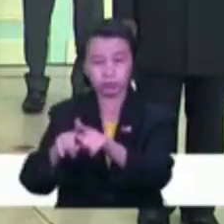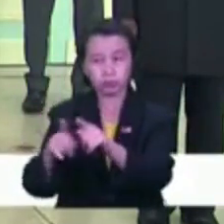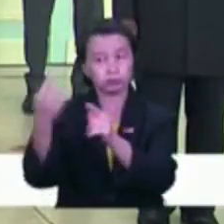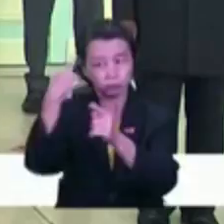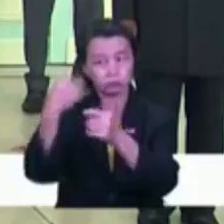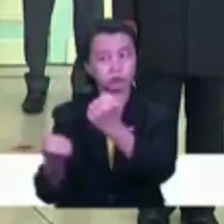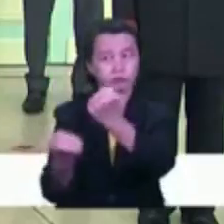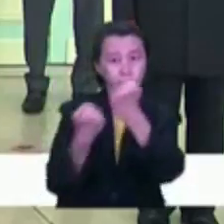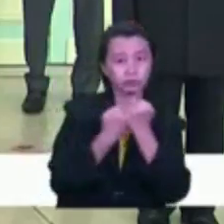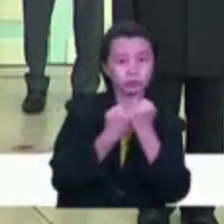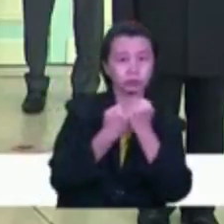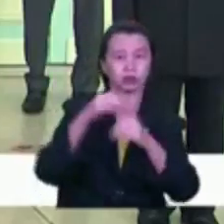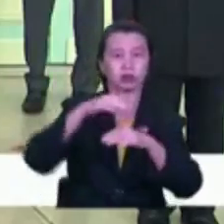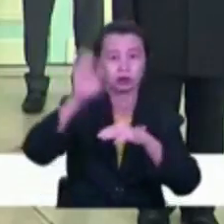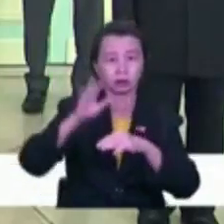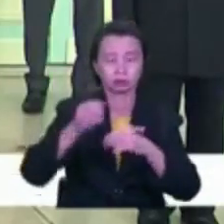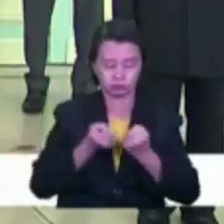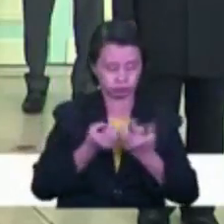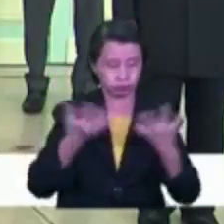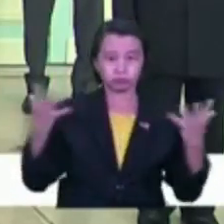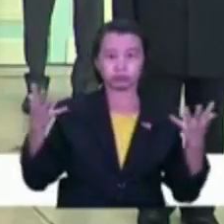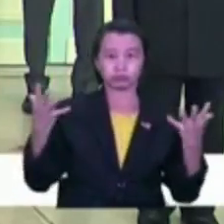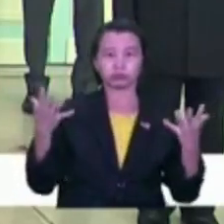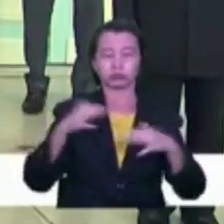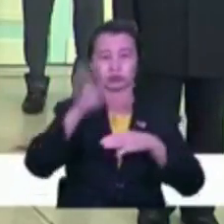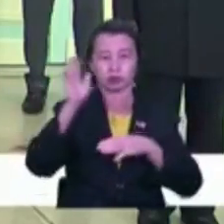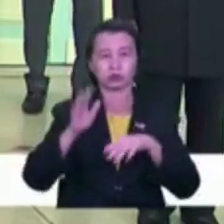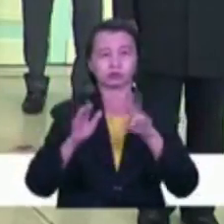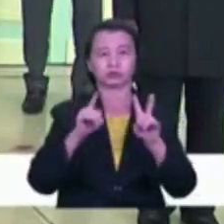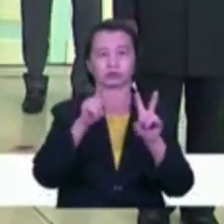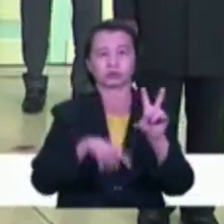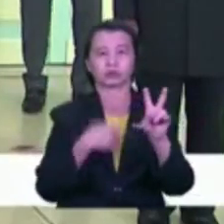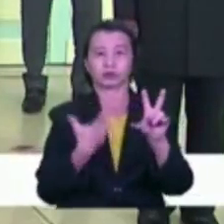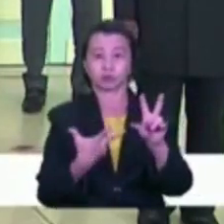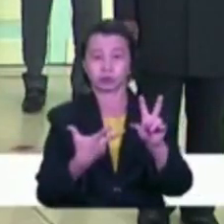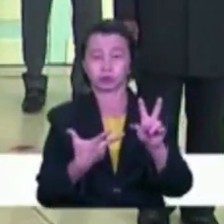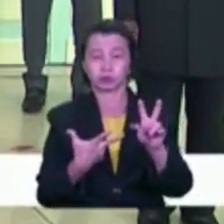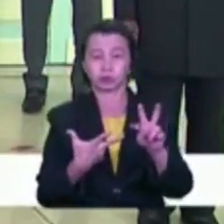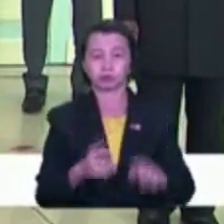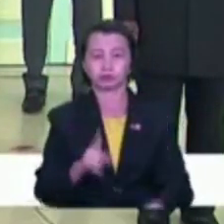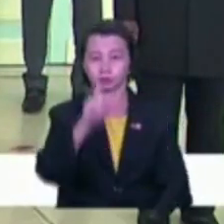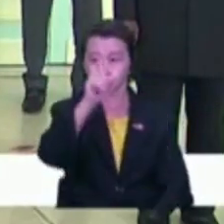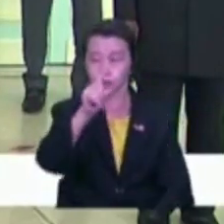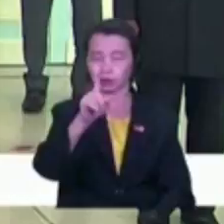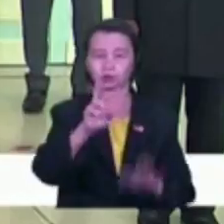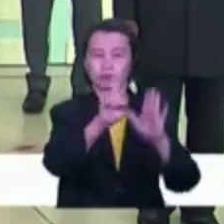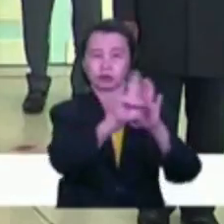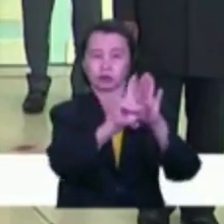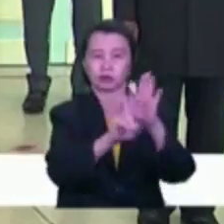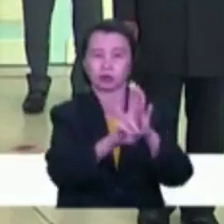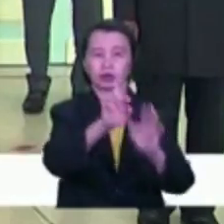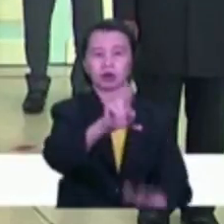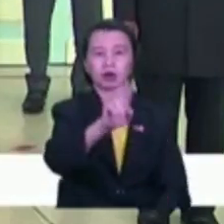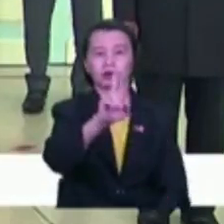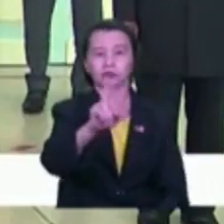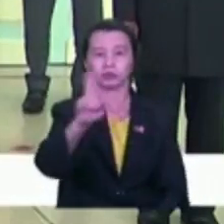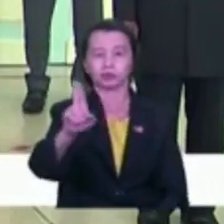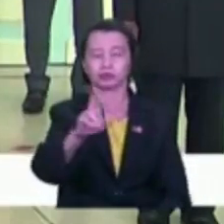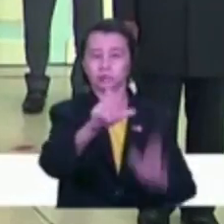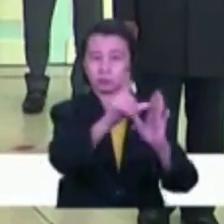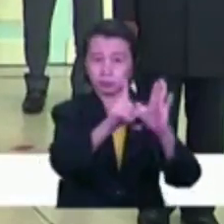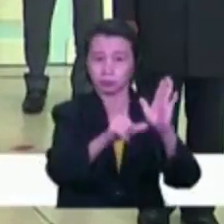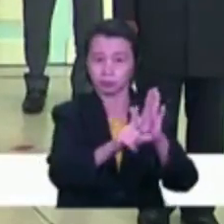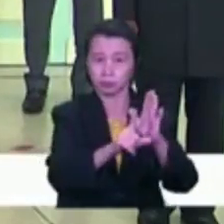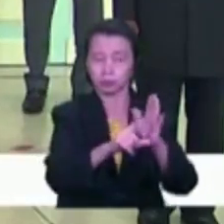yang melebihi majorty 23 suatu range undang-undang perlembagaan